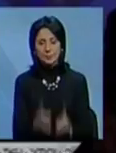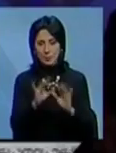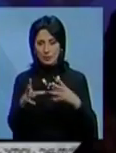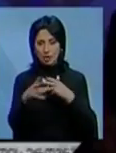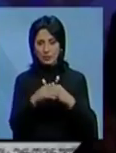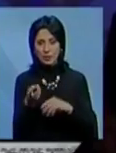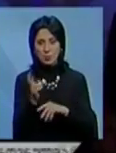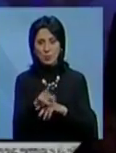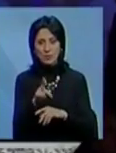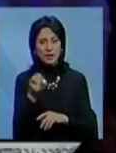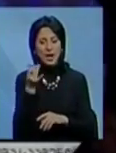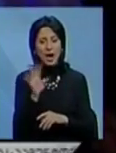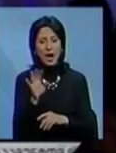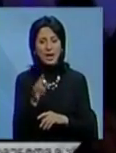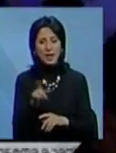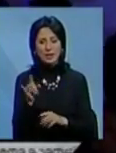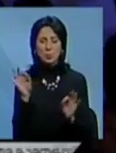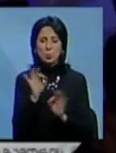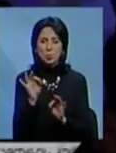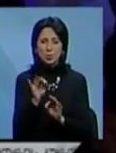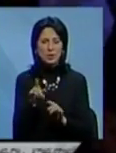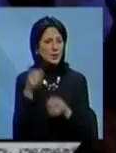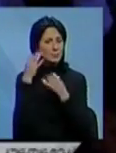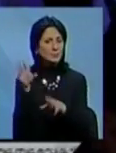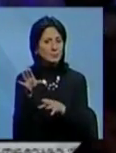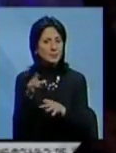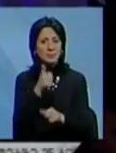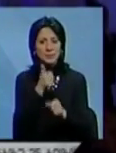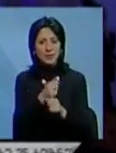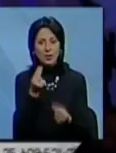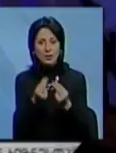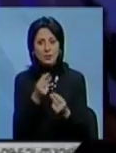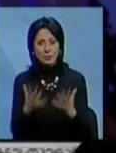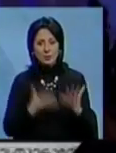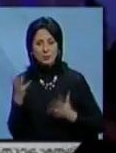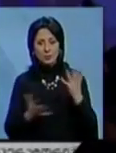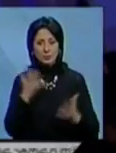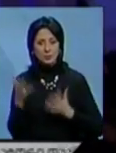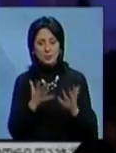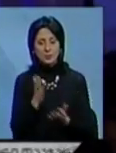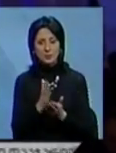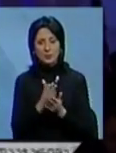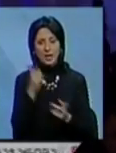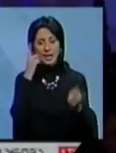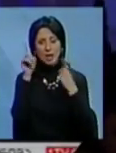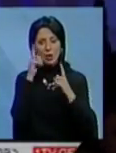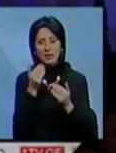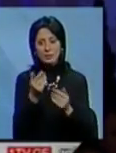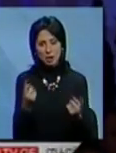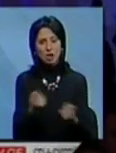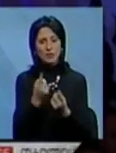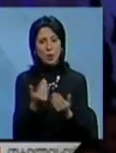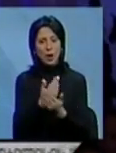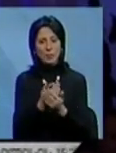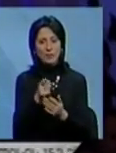ბავშვებთან ერთად მოვედი, მათ არ აინტერესებთ ეს კლასიკური მუსიკაა თუ არა. მათთვის მთავარია, რომ თამაშობენ და ერთობიან. ინოვაციები მათთვის